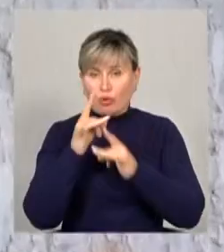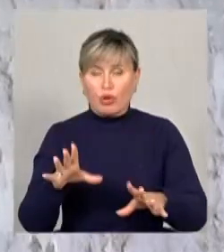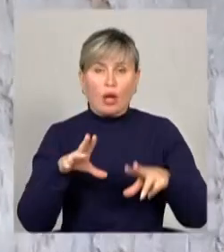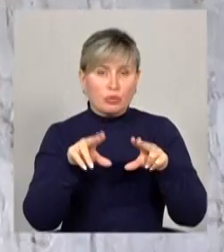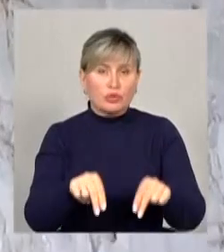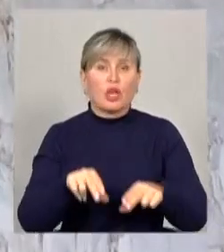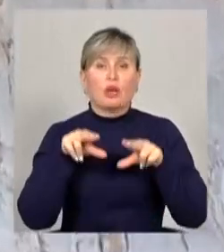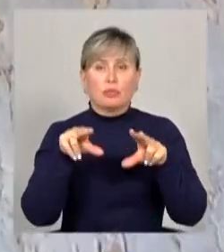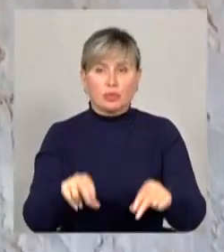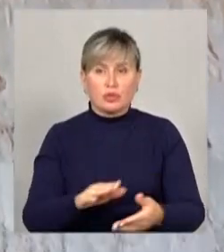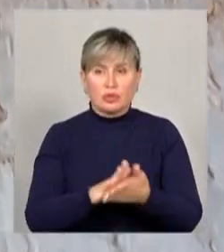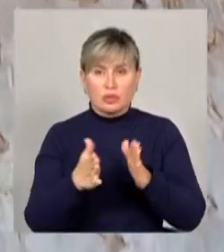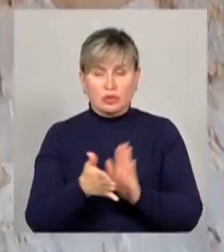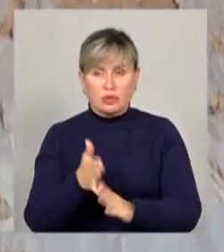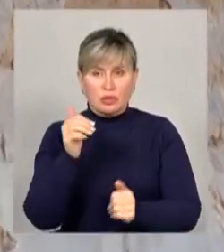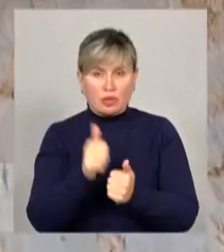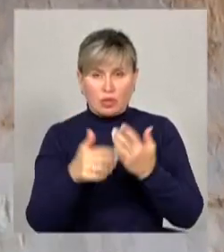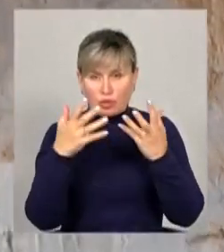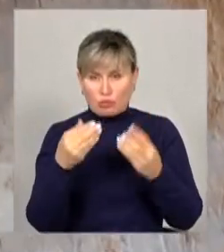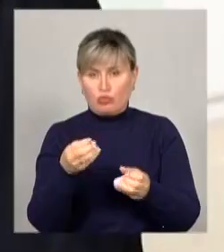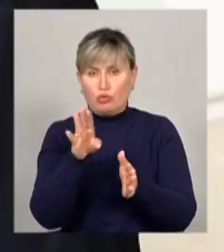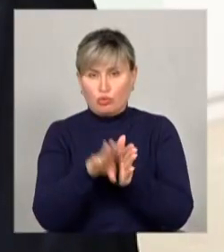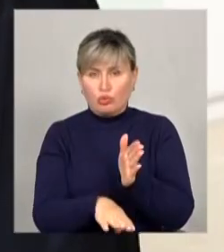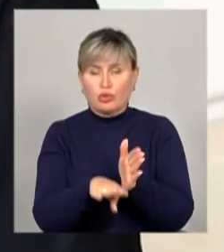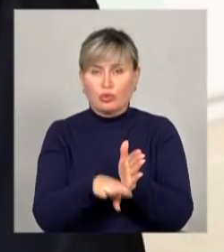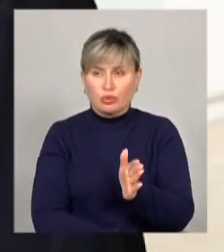обещаниями, состояние здания с каждым днем ухудшается.